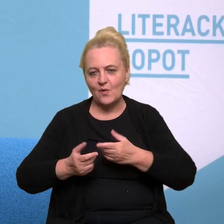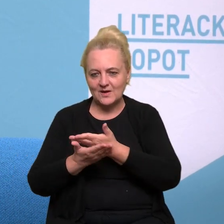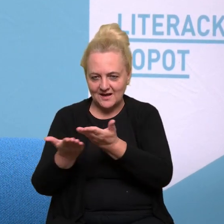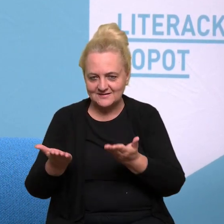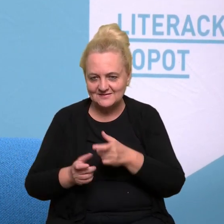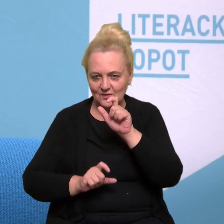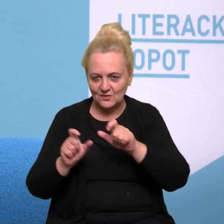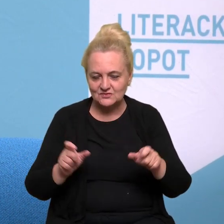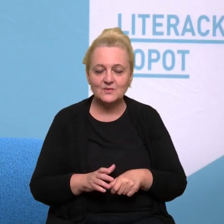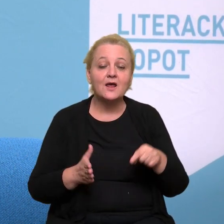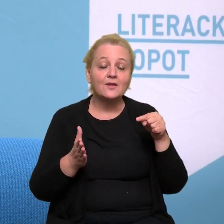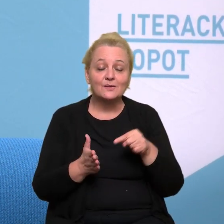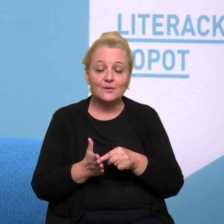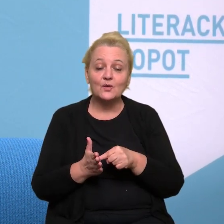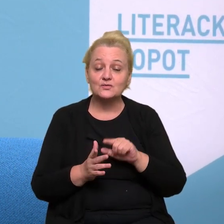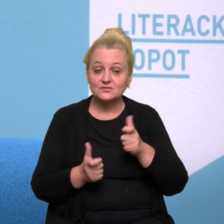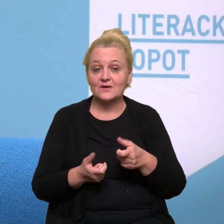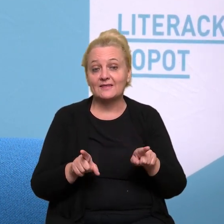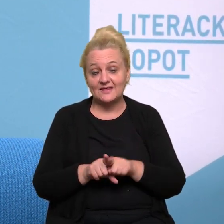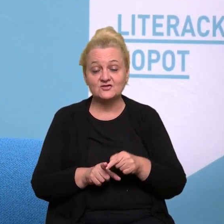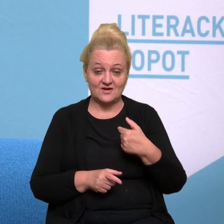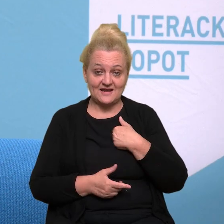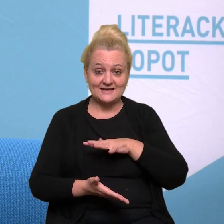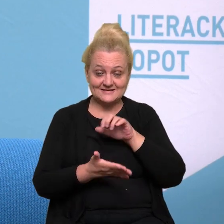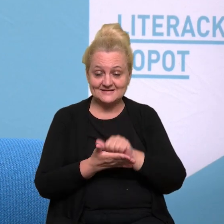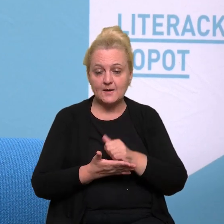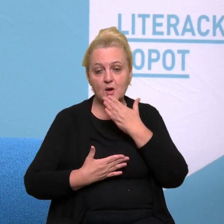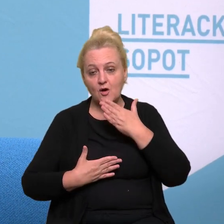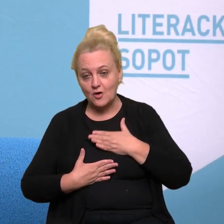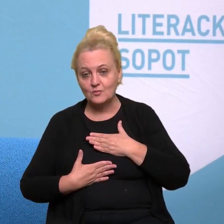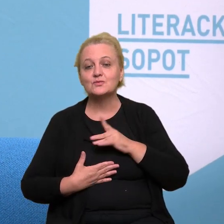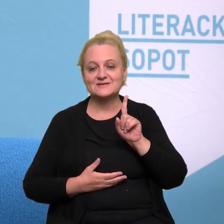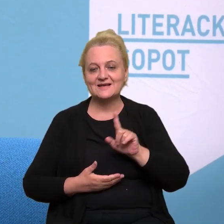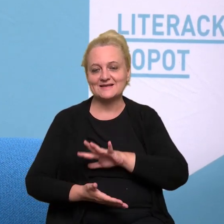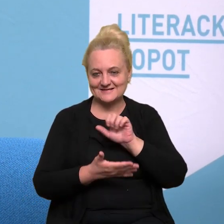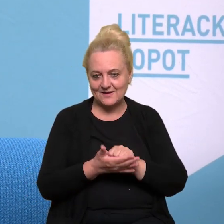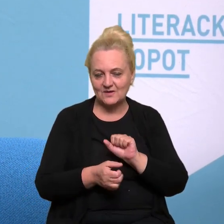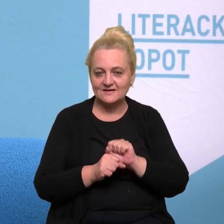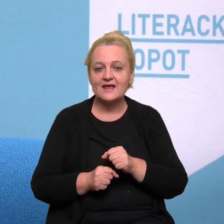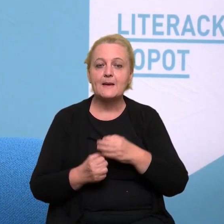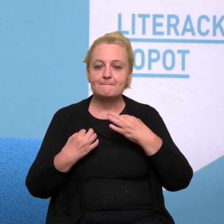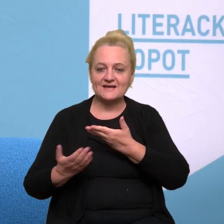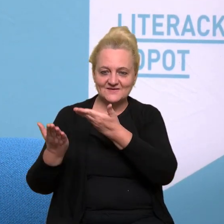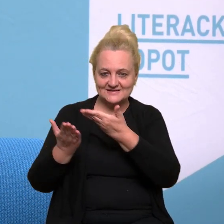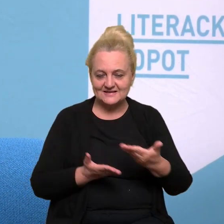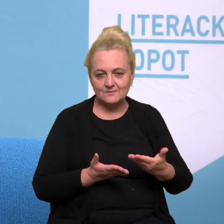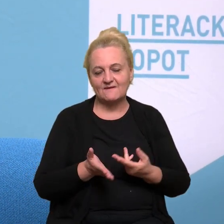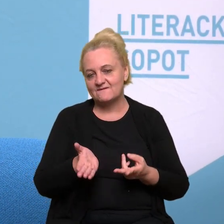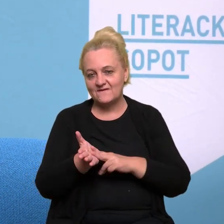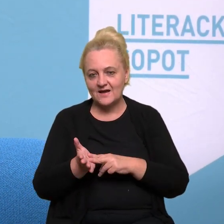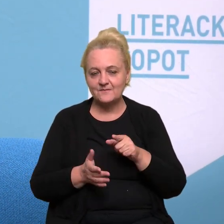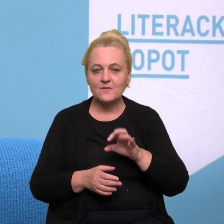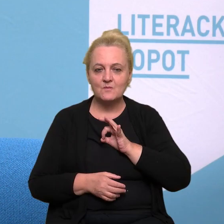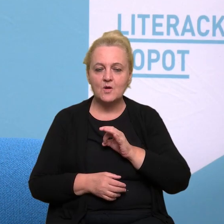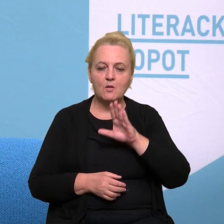organizatorom. I to jest to, czym się również ja zajmuję, chociaż hobbystycznie, ale się zajmuję i zapraszam Państwa serdecznie jeszcze raz